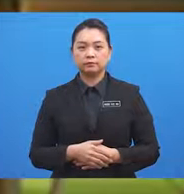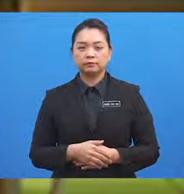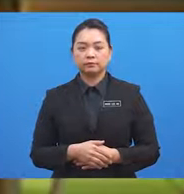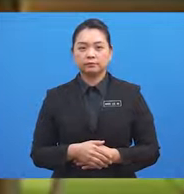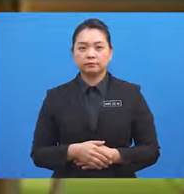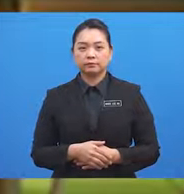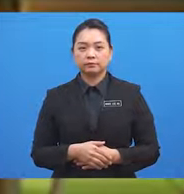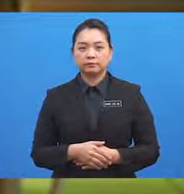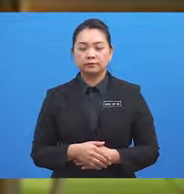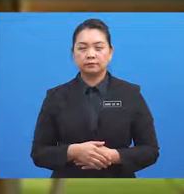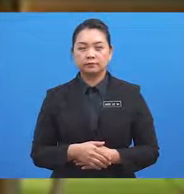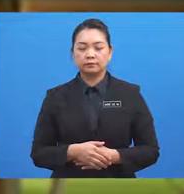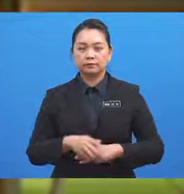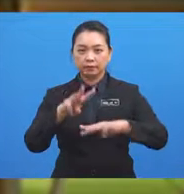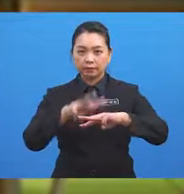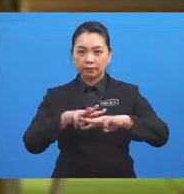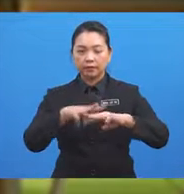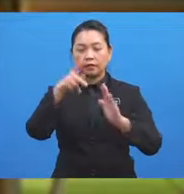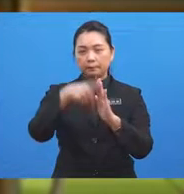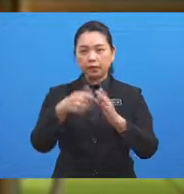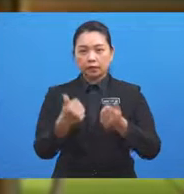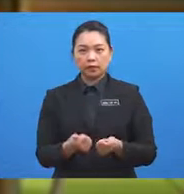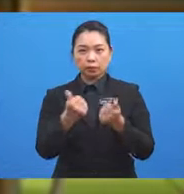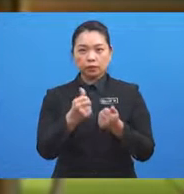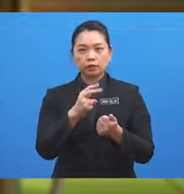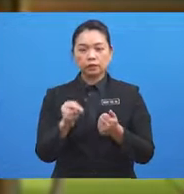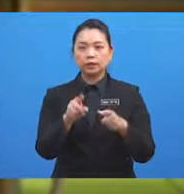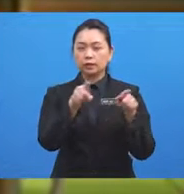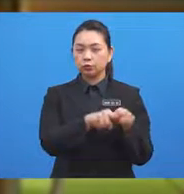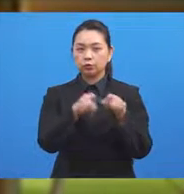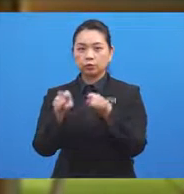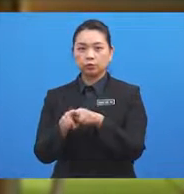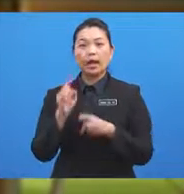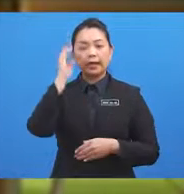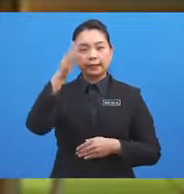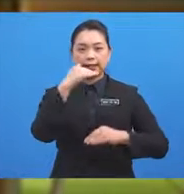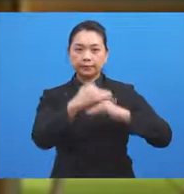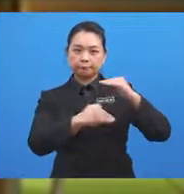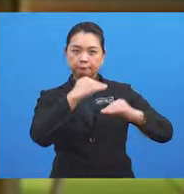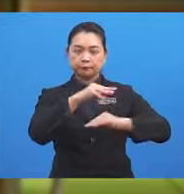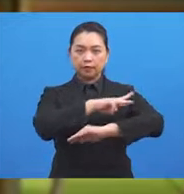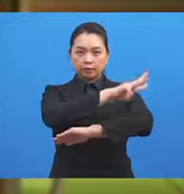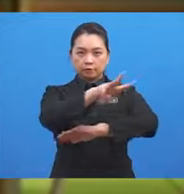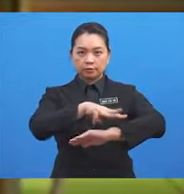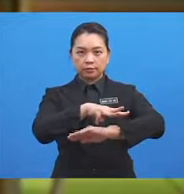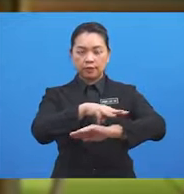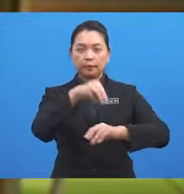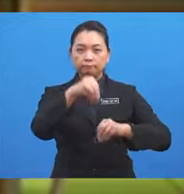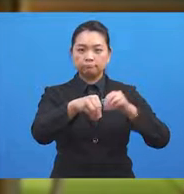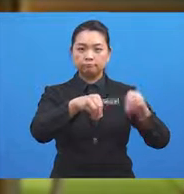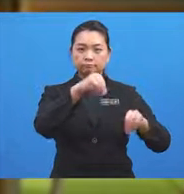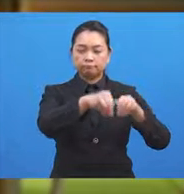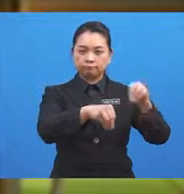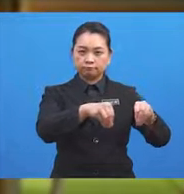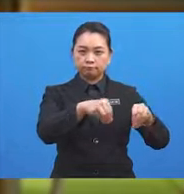Selain itu, jaringan pengangkutan juga akan dibangunkan di kawasan pertanian untuk